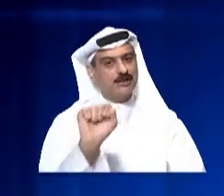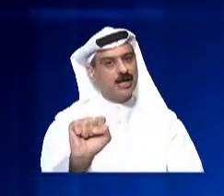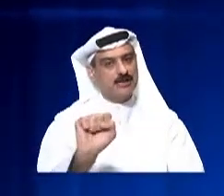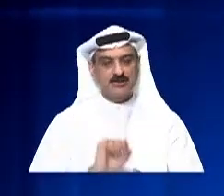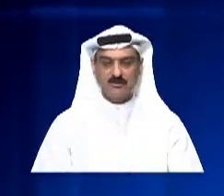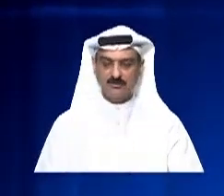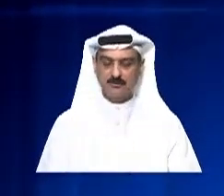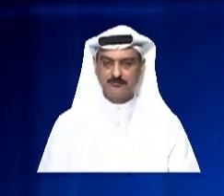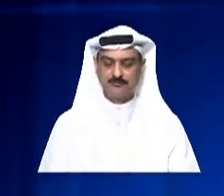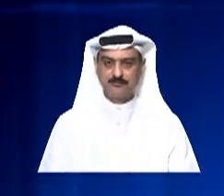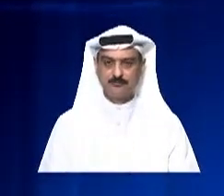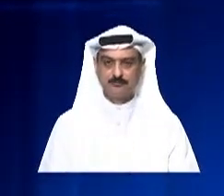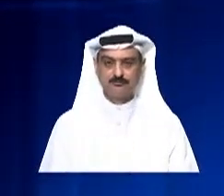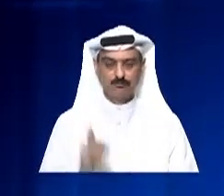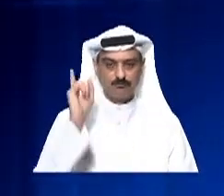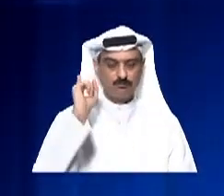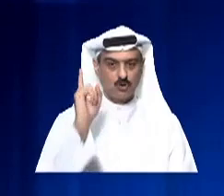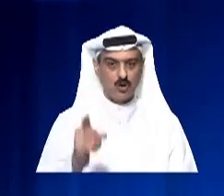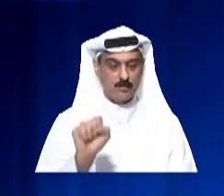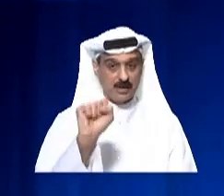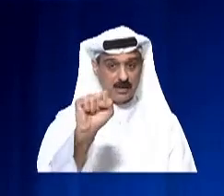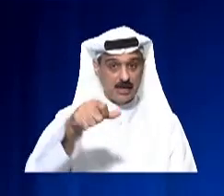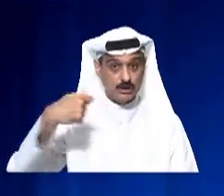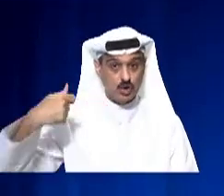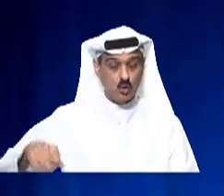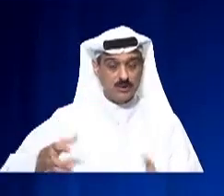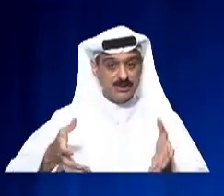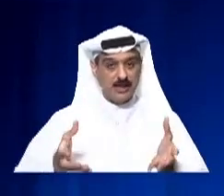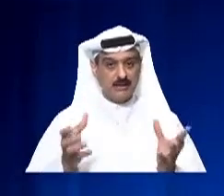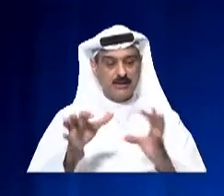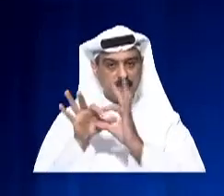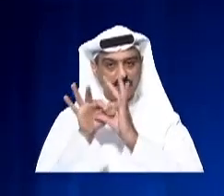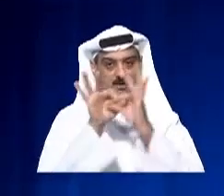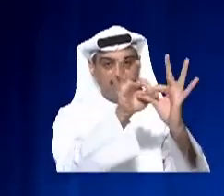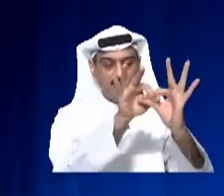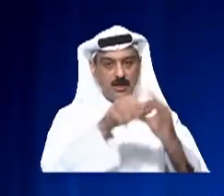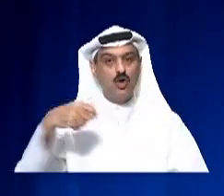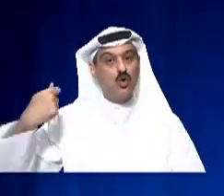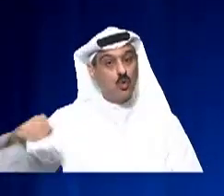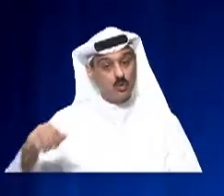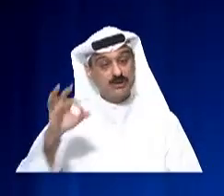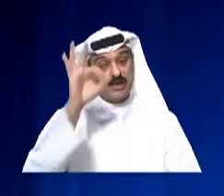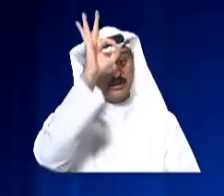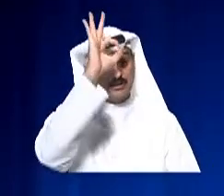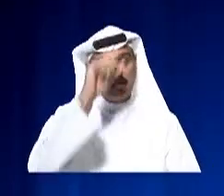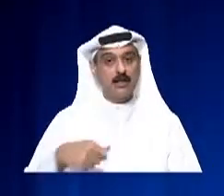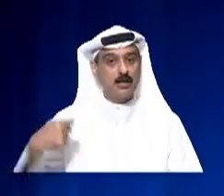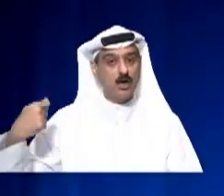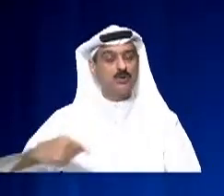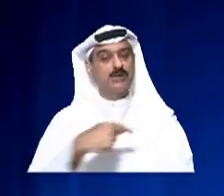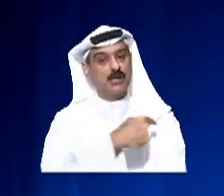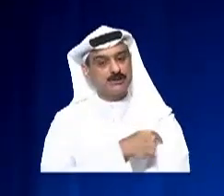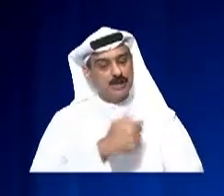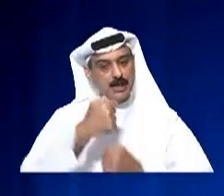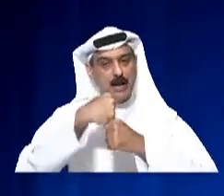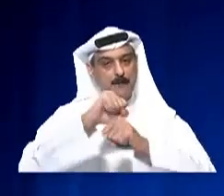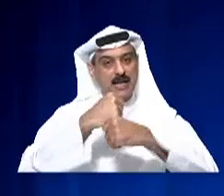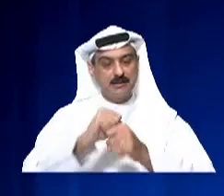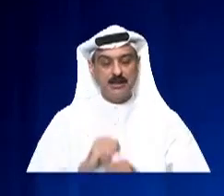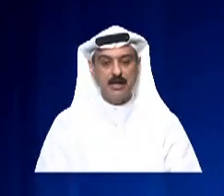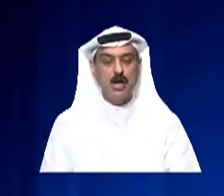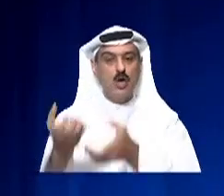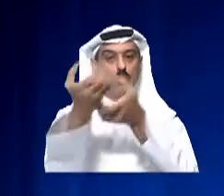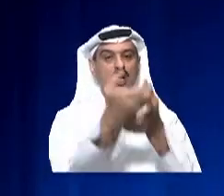كما قرر تكليف وزارة الأشغال العامة بالتنسيق مع كل من وزارة الداخلية، وزارة الصحة، بلدية الكويت، قوة